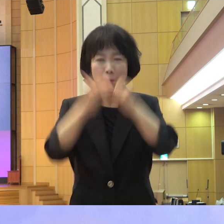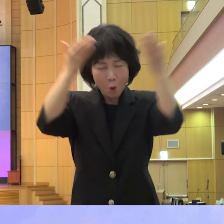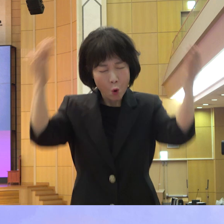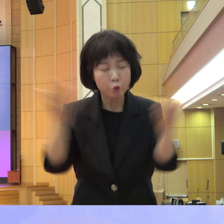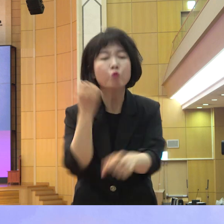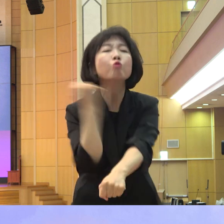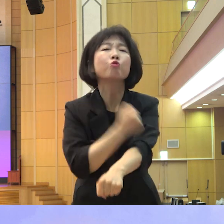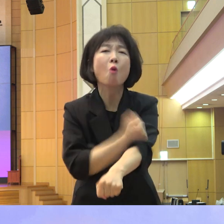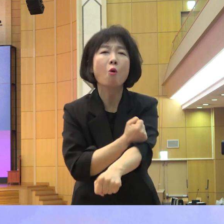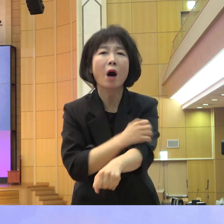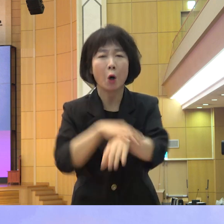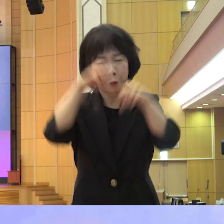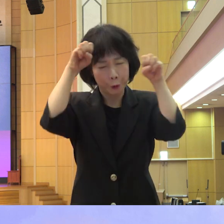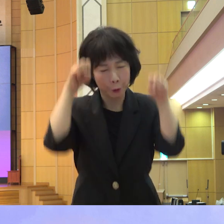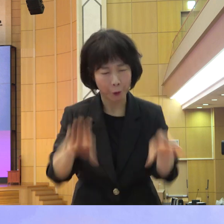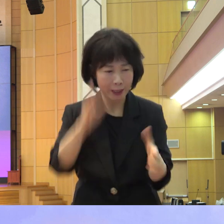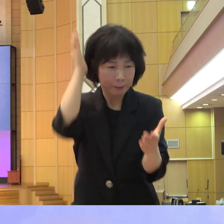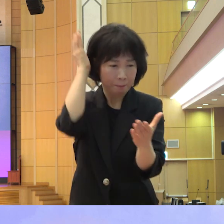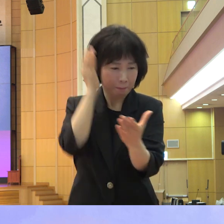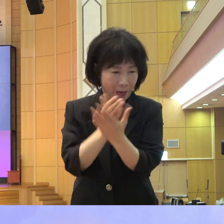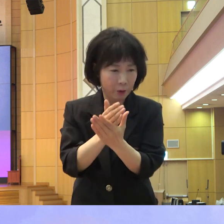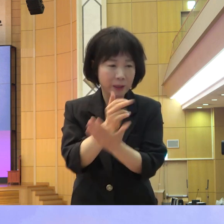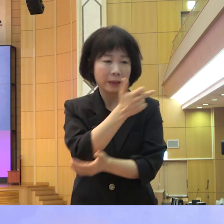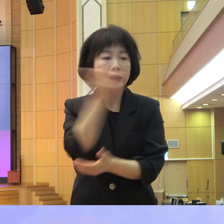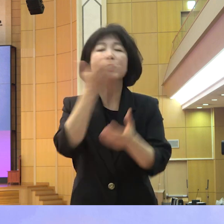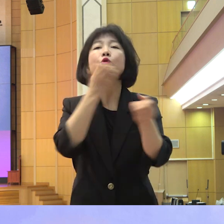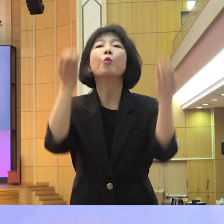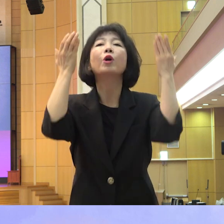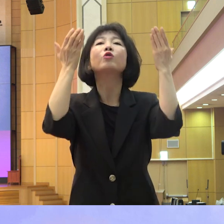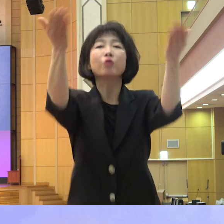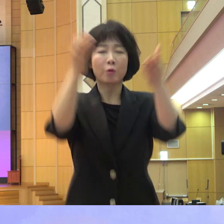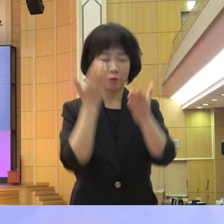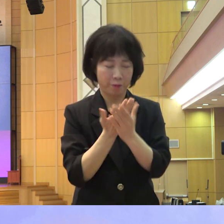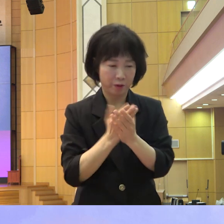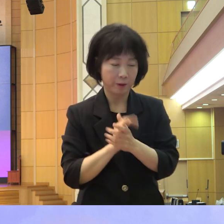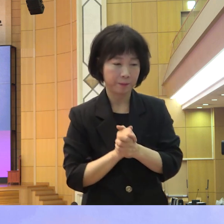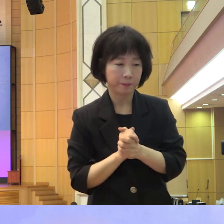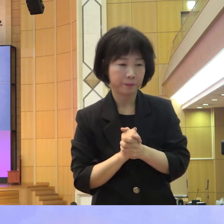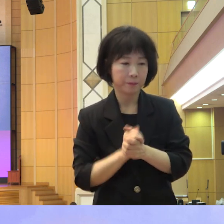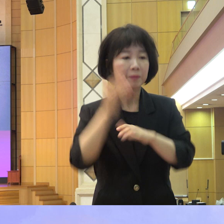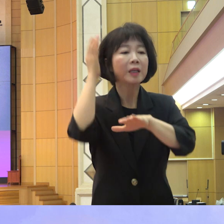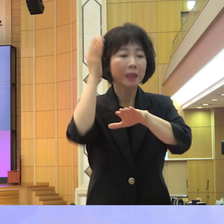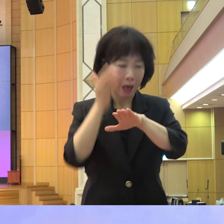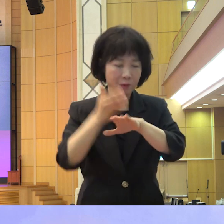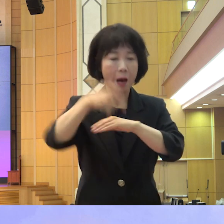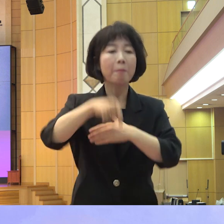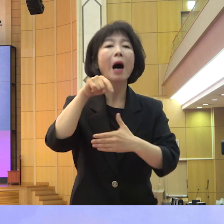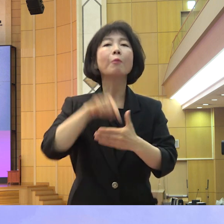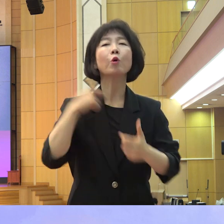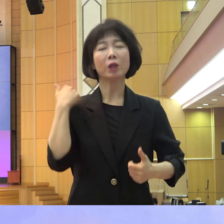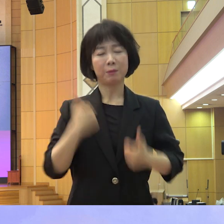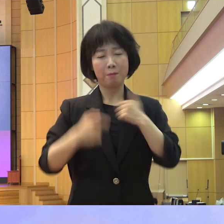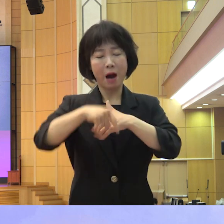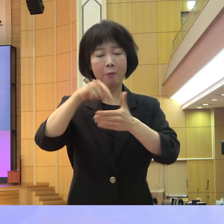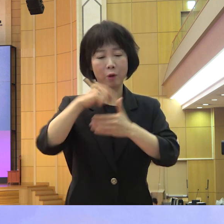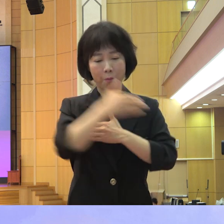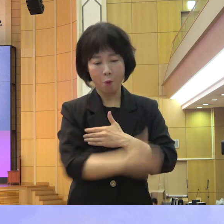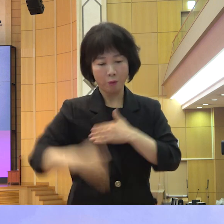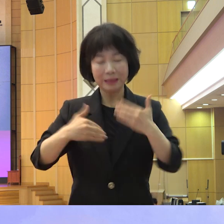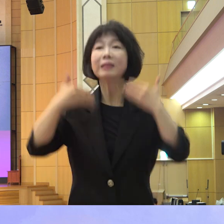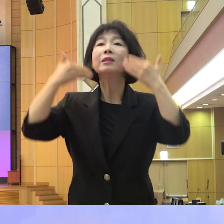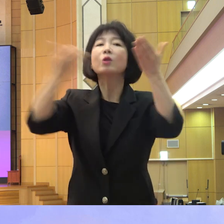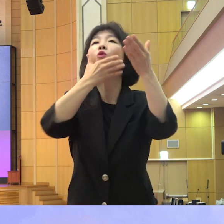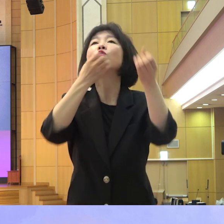모든 수고가 하나님이 기억하신 바 되어 만배로 축복해 주시옵소서. 감사함으로 기쁨으로 헌신할 수